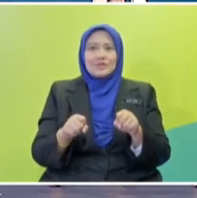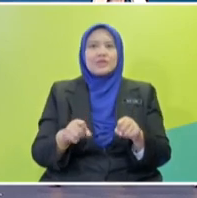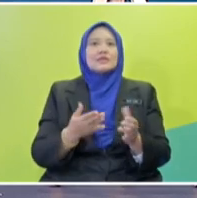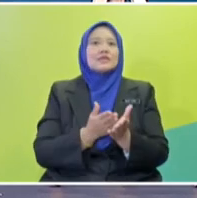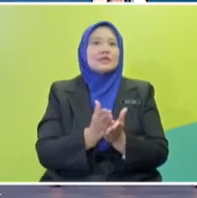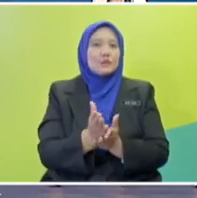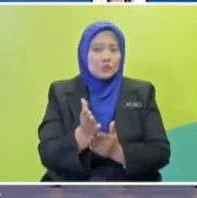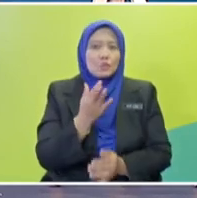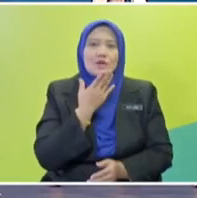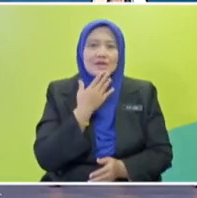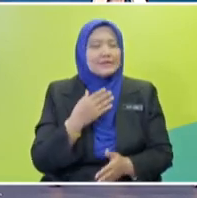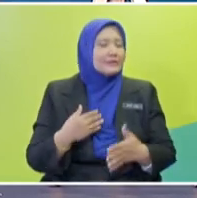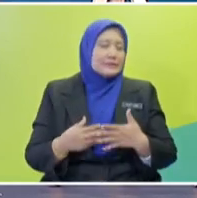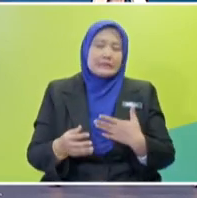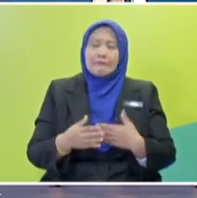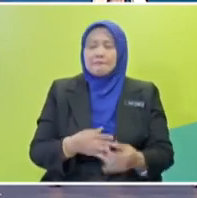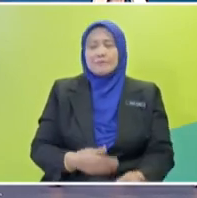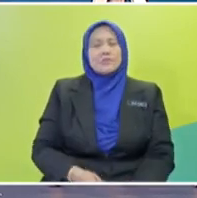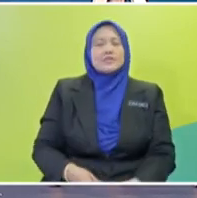warna merah tersebut